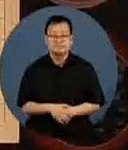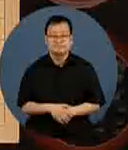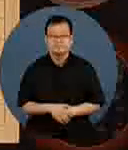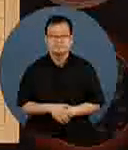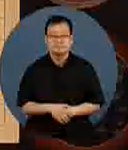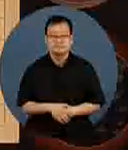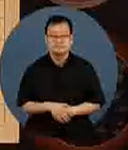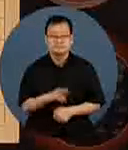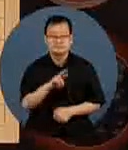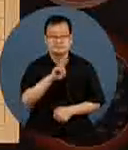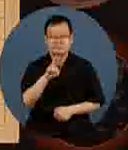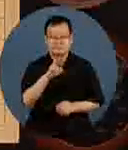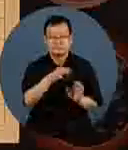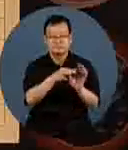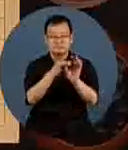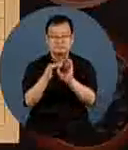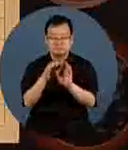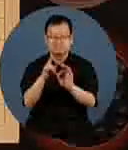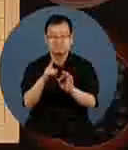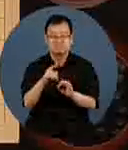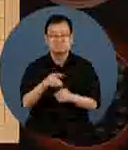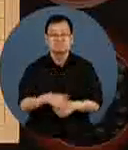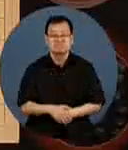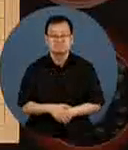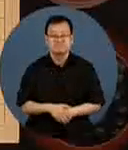넘는 건 선수죠. 네.